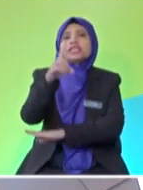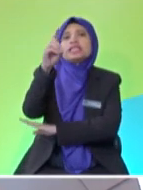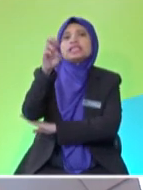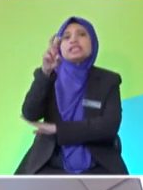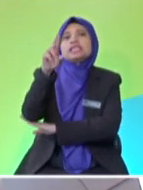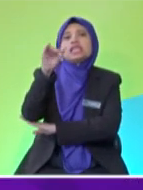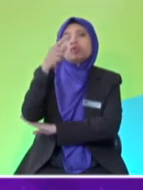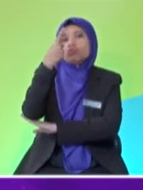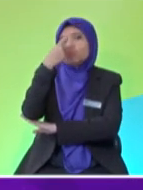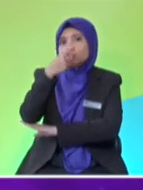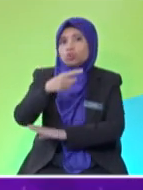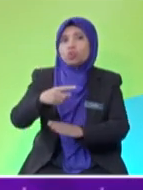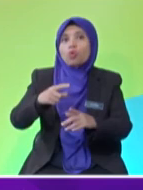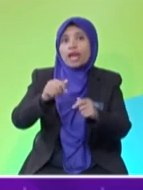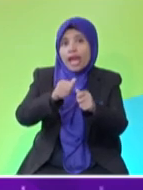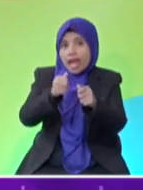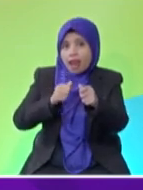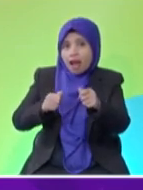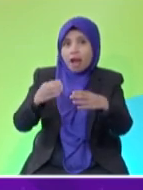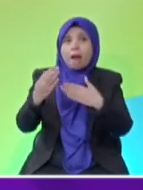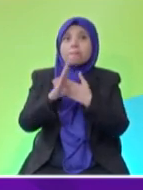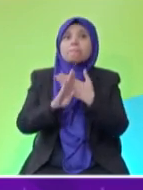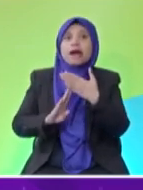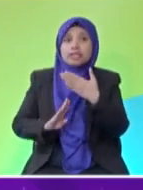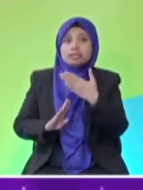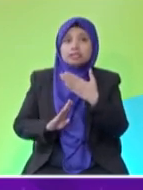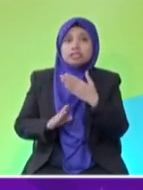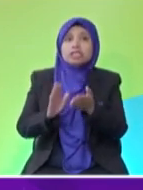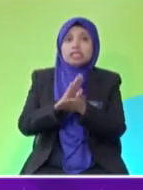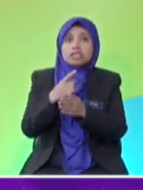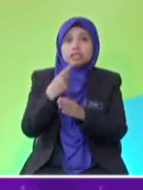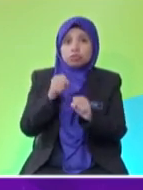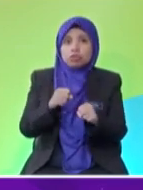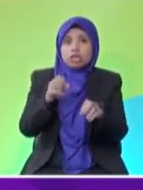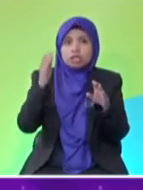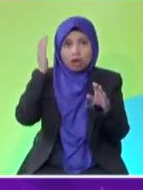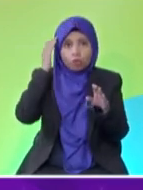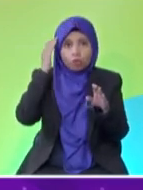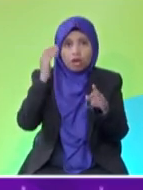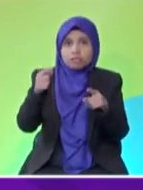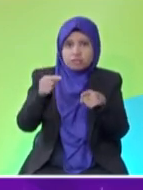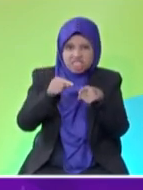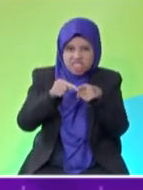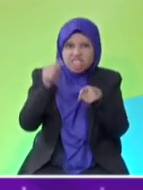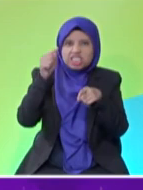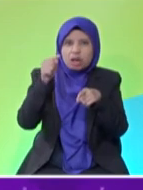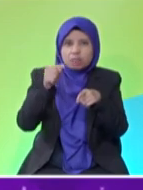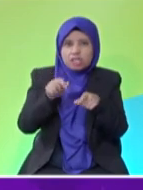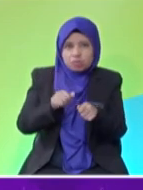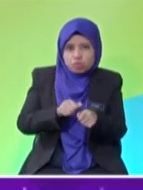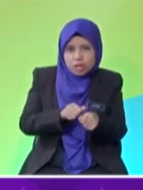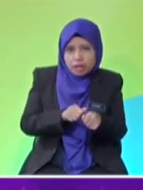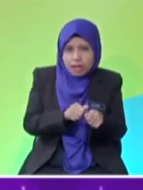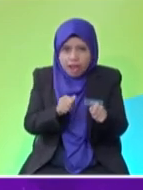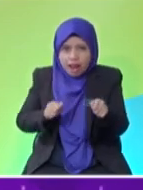ialah untuk mengelakkan bahaya kita kalau ada berita jam ke jadi kita boleh mengilakan